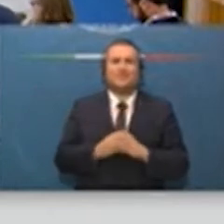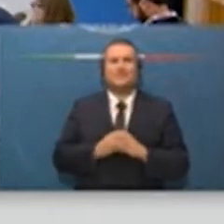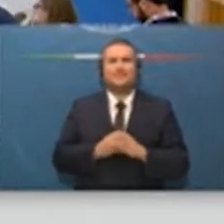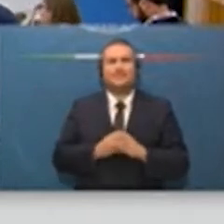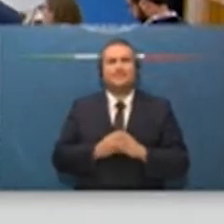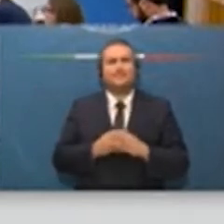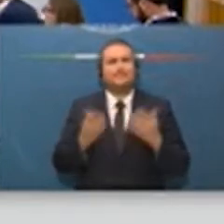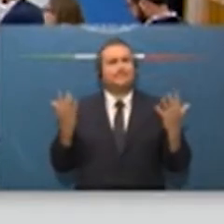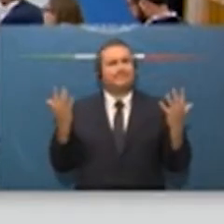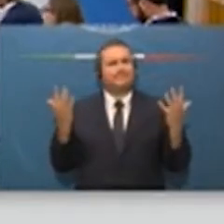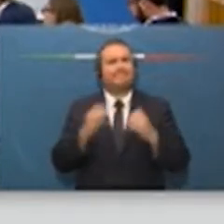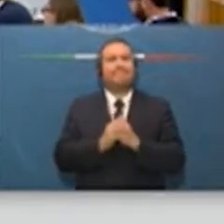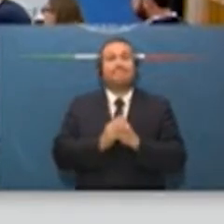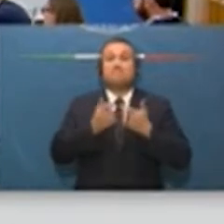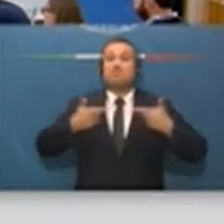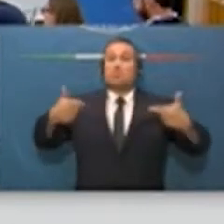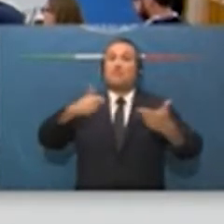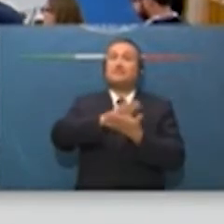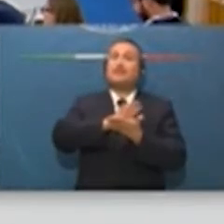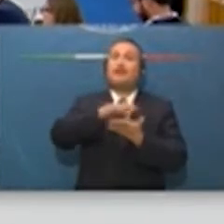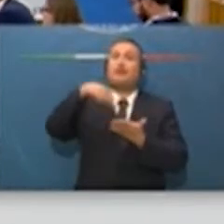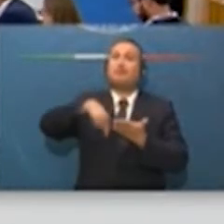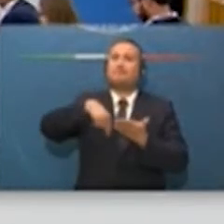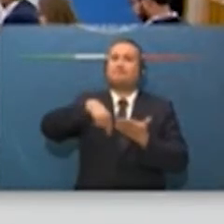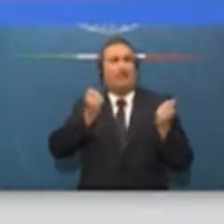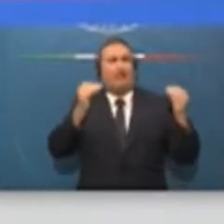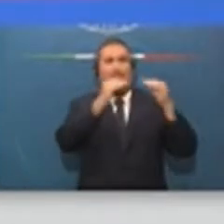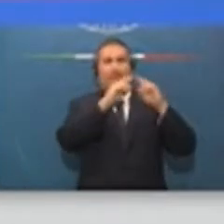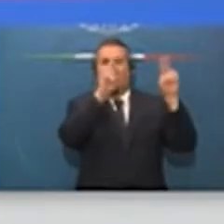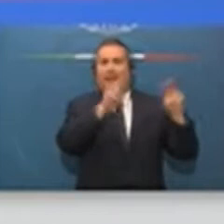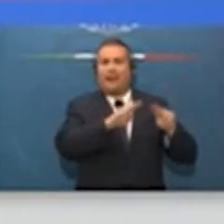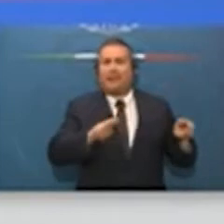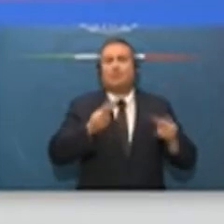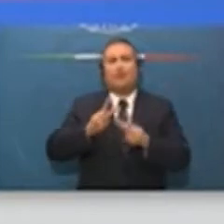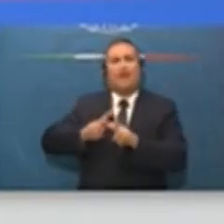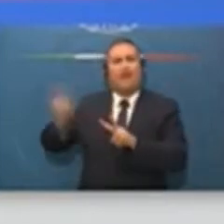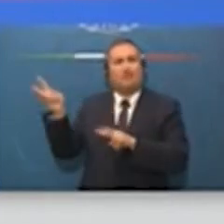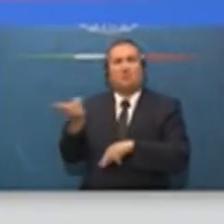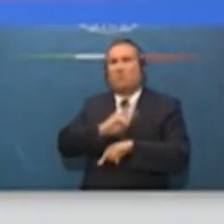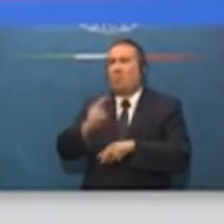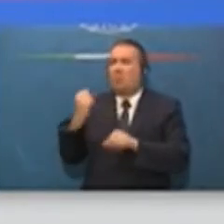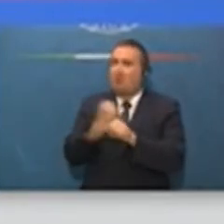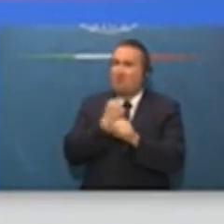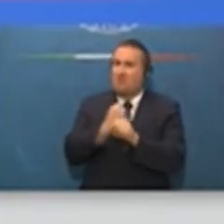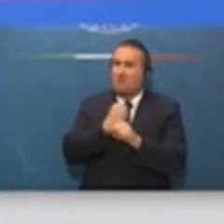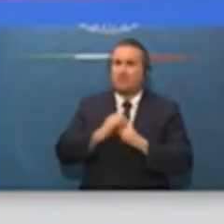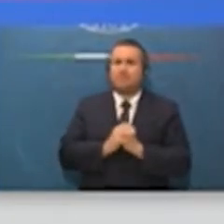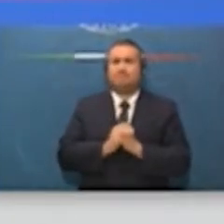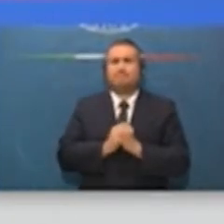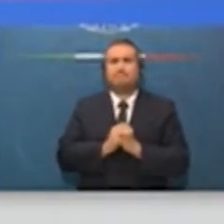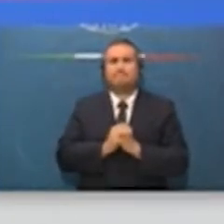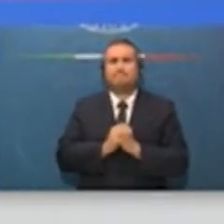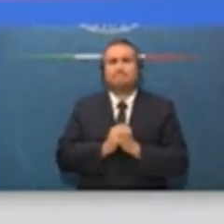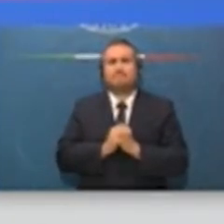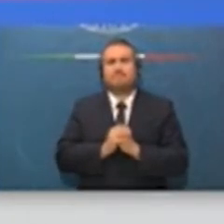che alle cose che li dividono a queste belle notizie che ogni tanto vengono non sempre messo ma ogni tanto